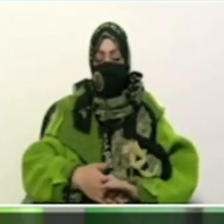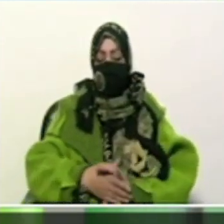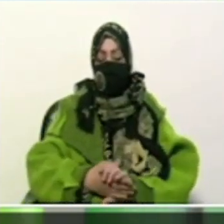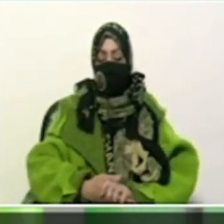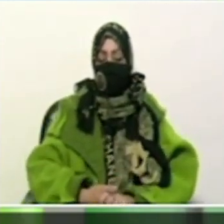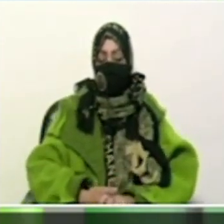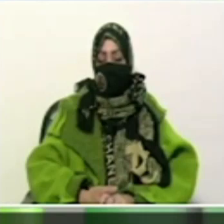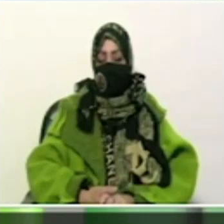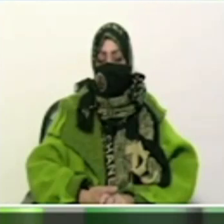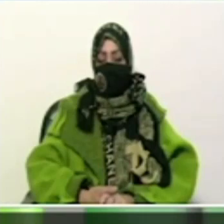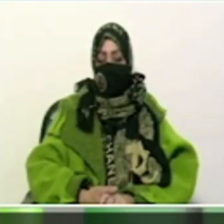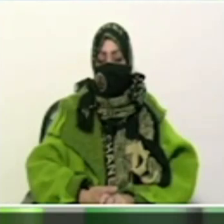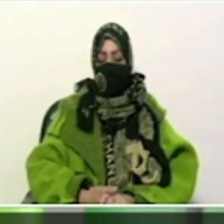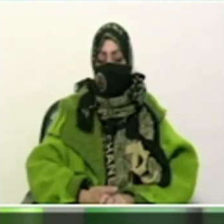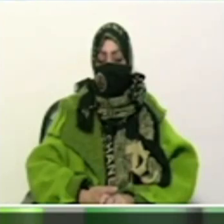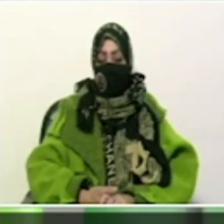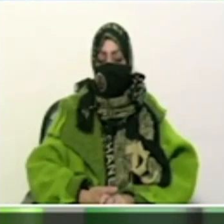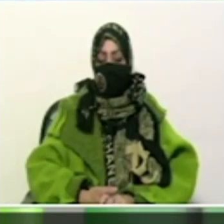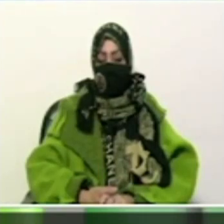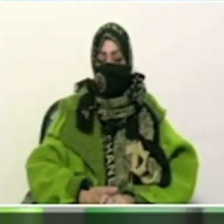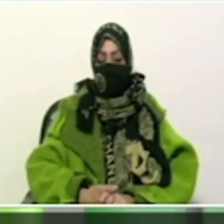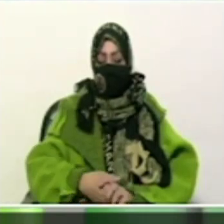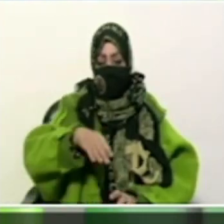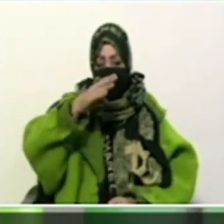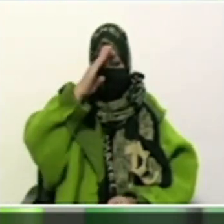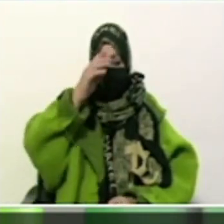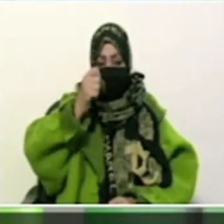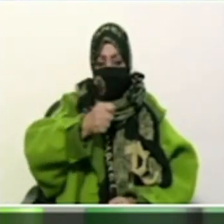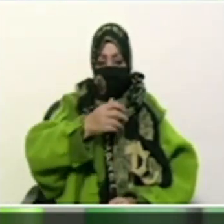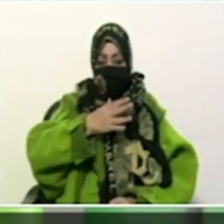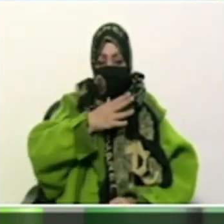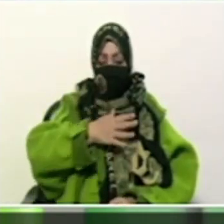ينصركم وياخذ حقكم اللي ظلمتم.